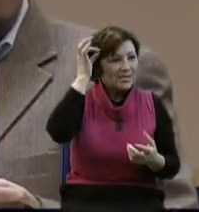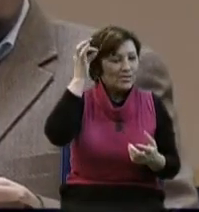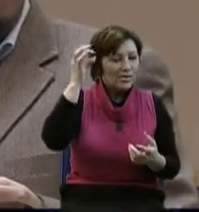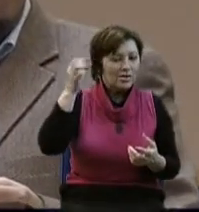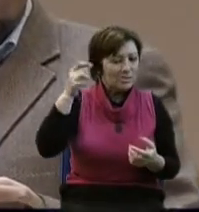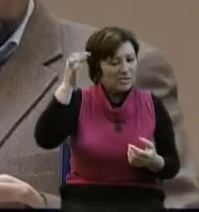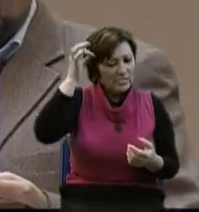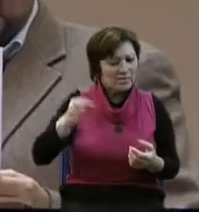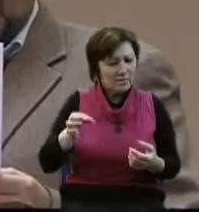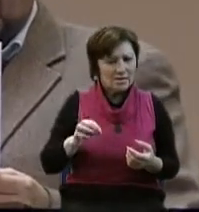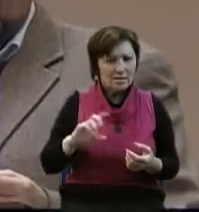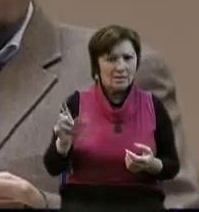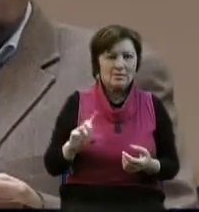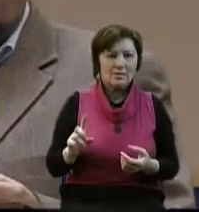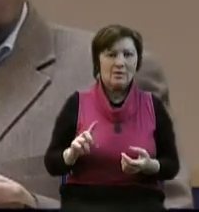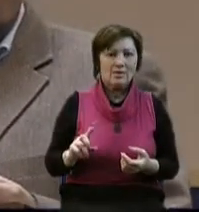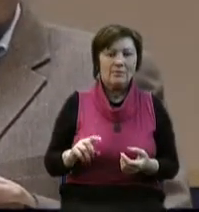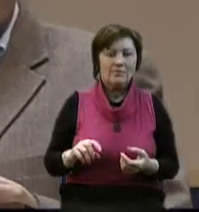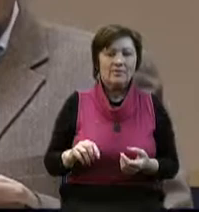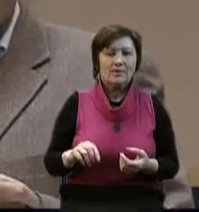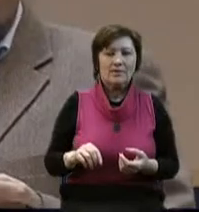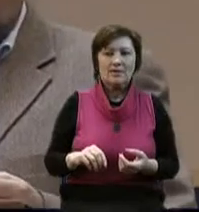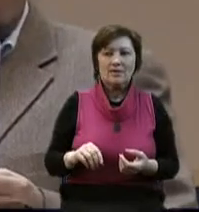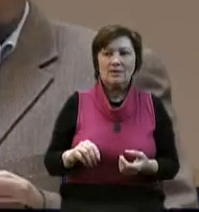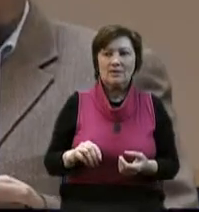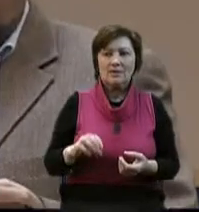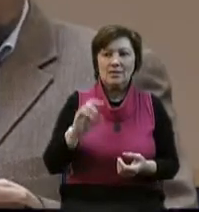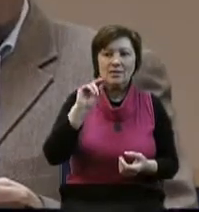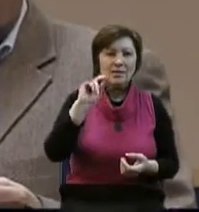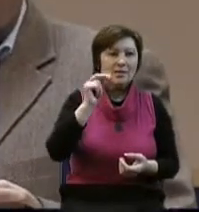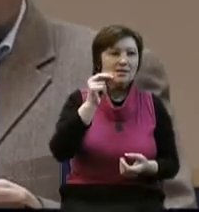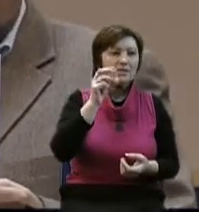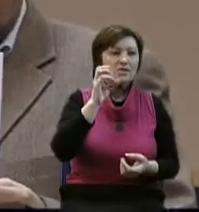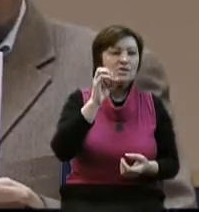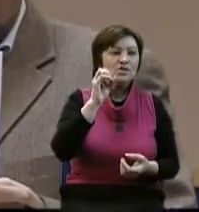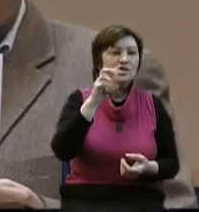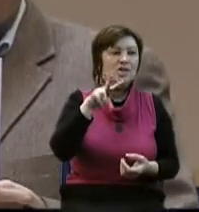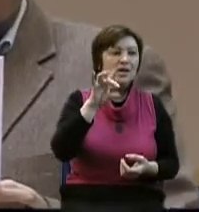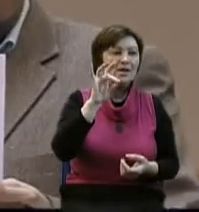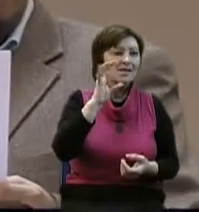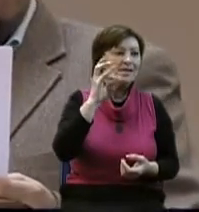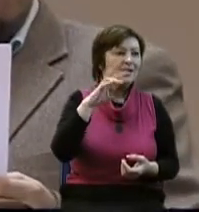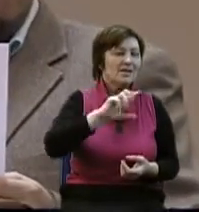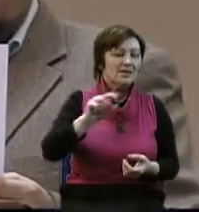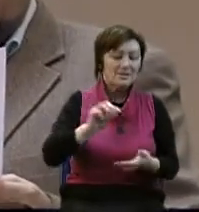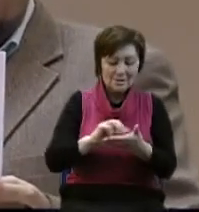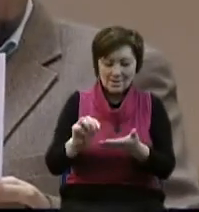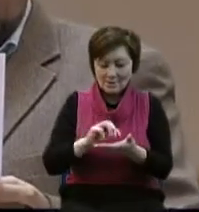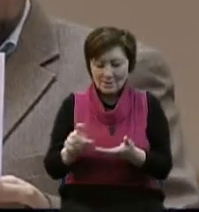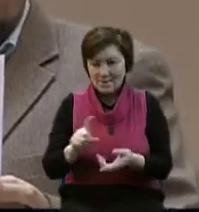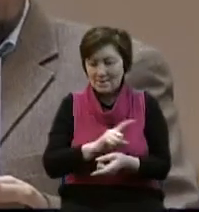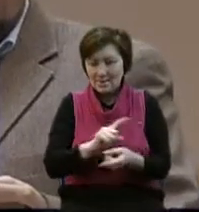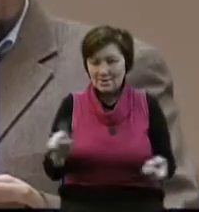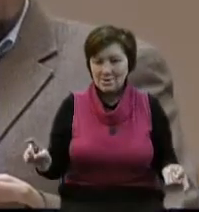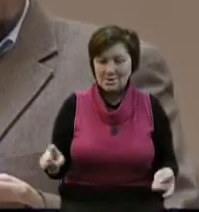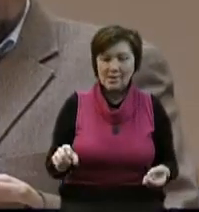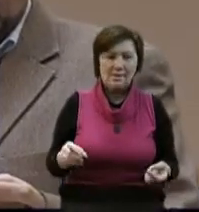столько чернил, сколько хватало бы для написания двух букв алфавита. Запрещалось носить